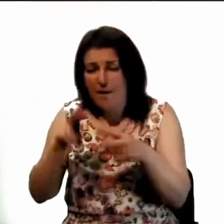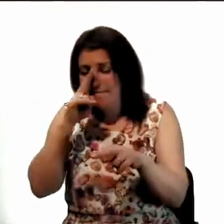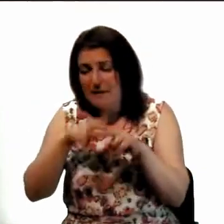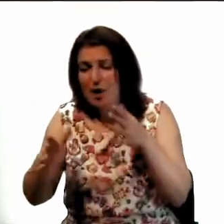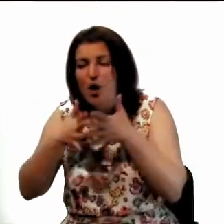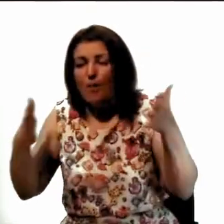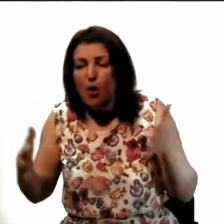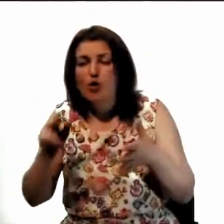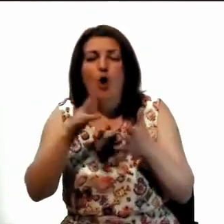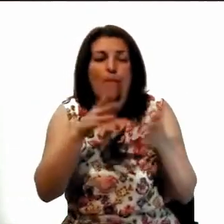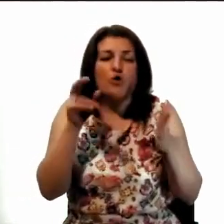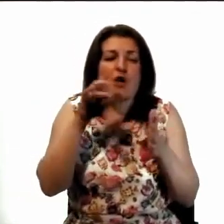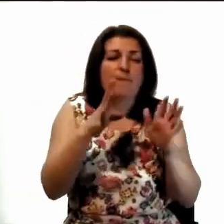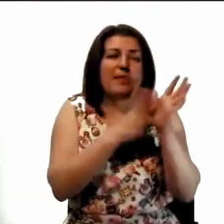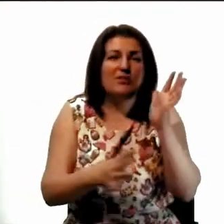чем 99.